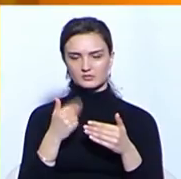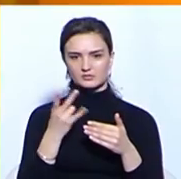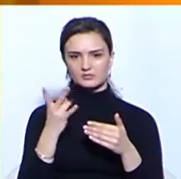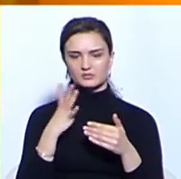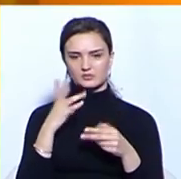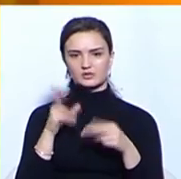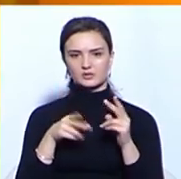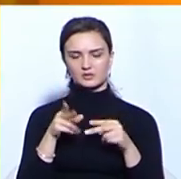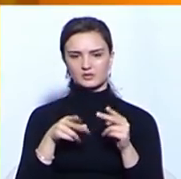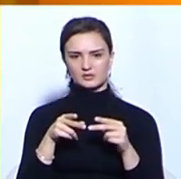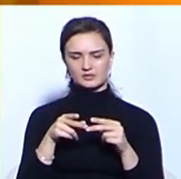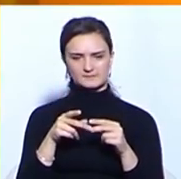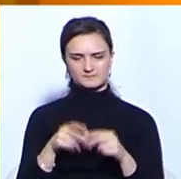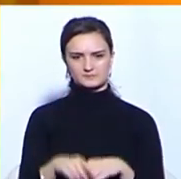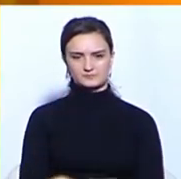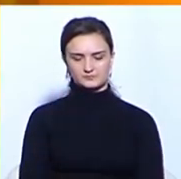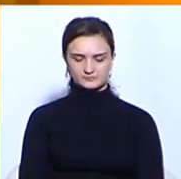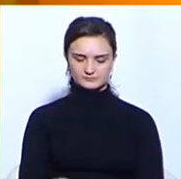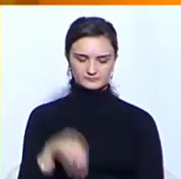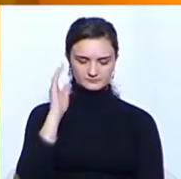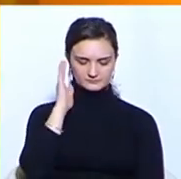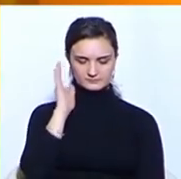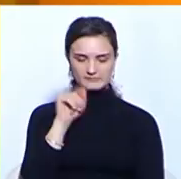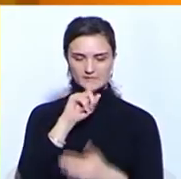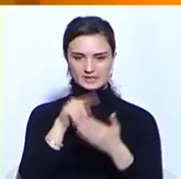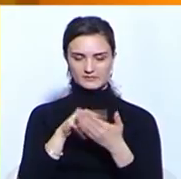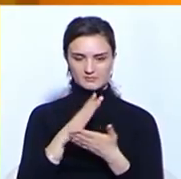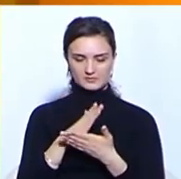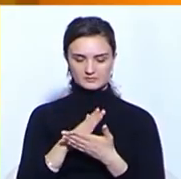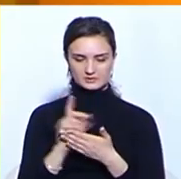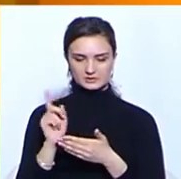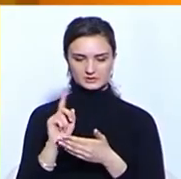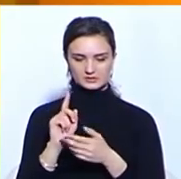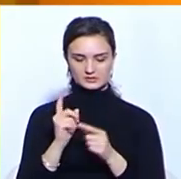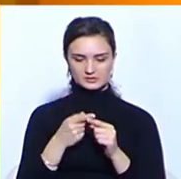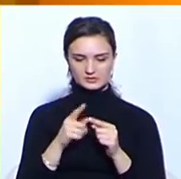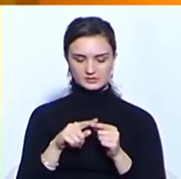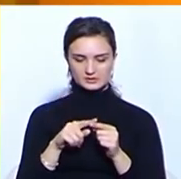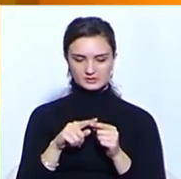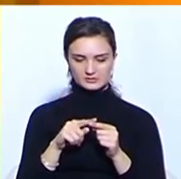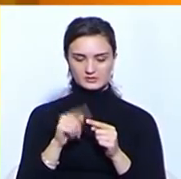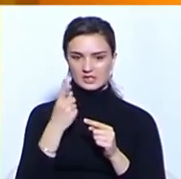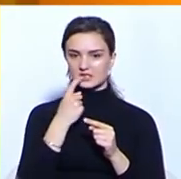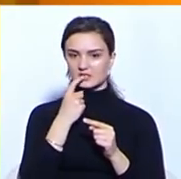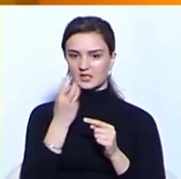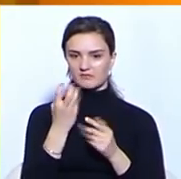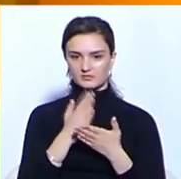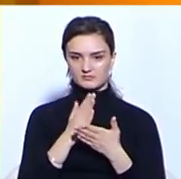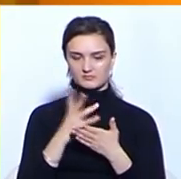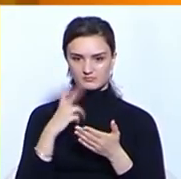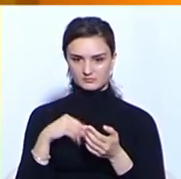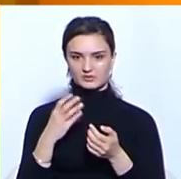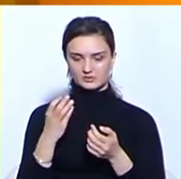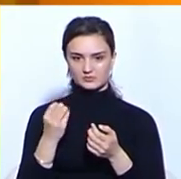გაკეთებულიყო თვალების გამო. და ესეთი კითხვა მაქვს. აი შემეშინდა უკვე ერთი საკვერცხი აქვს. უნდა